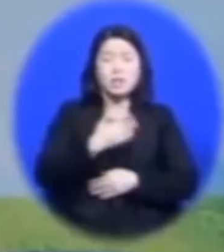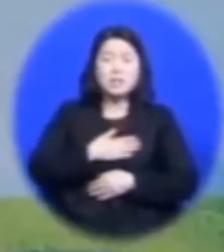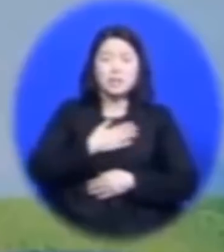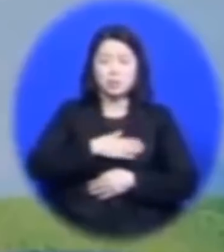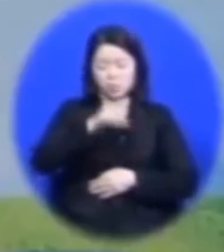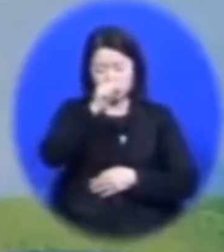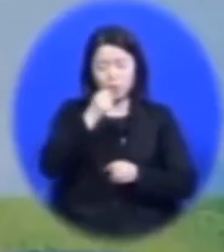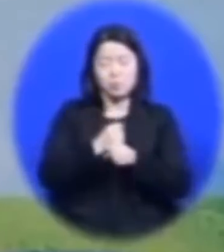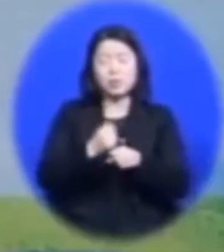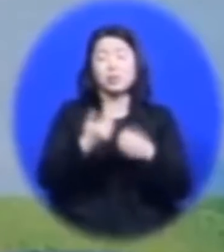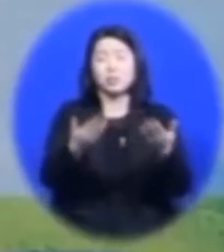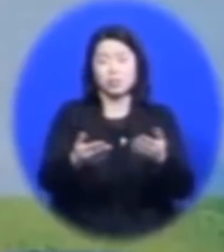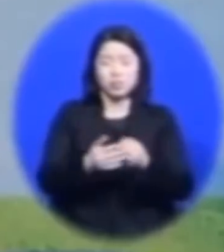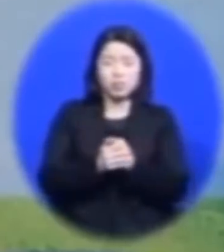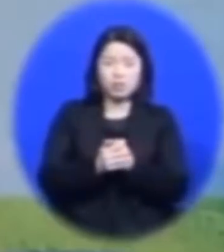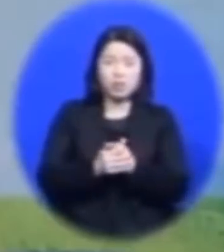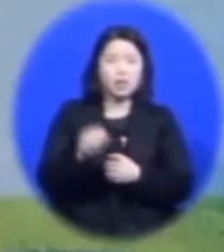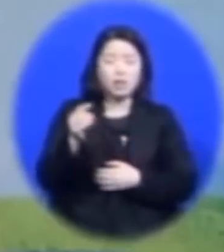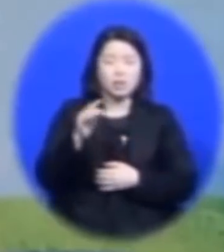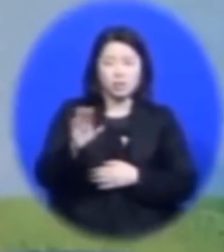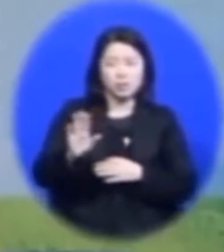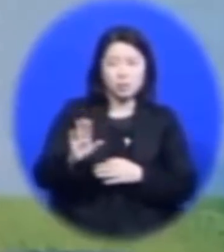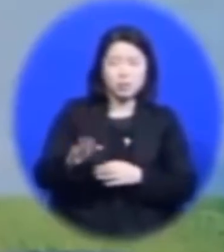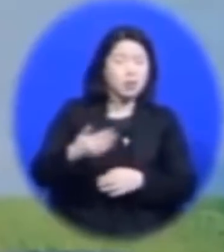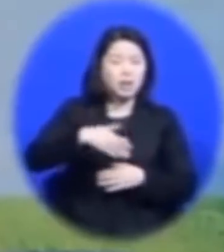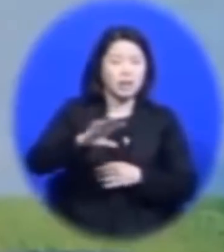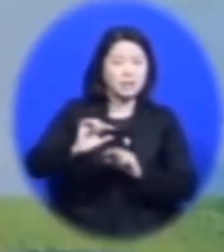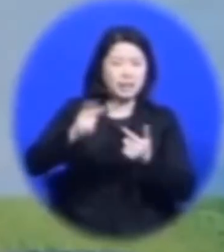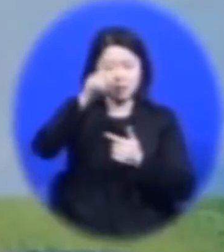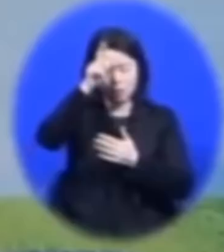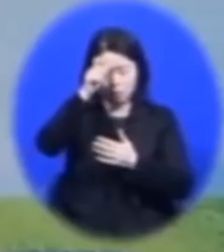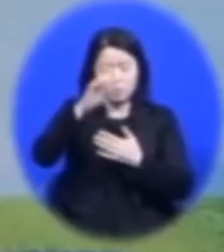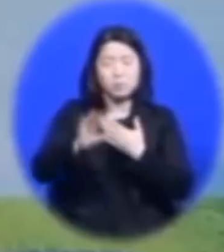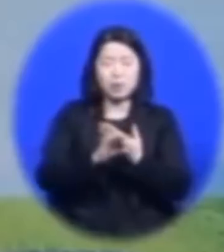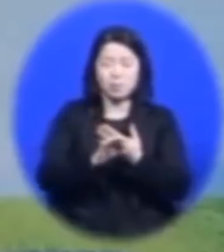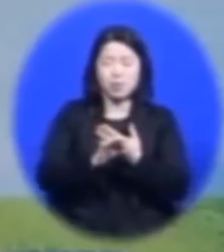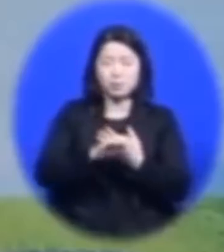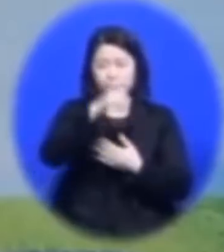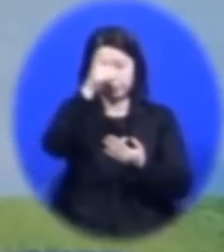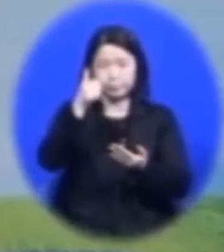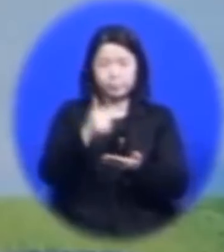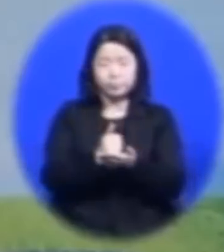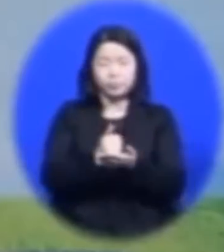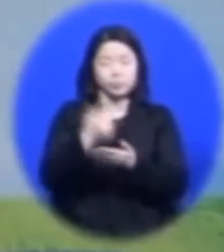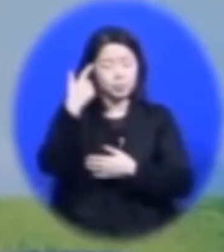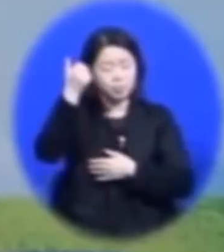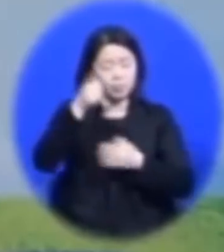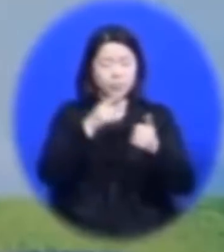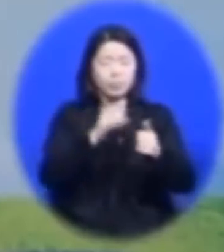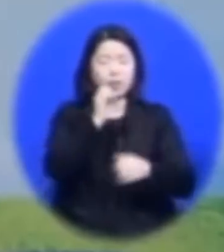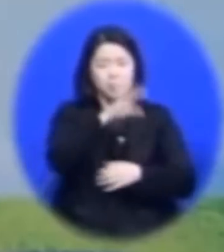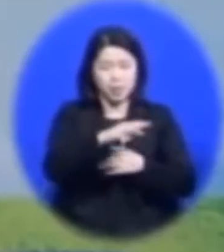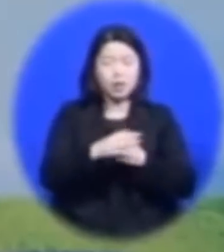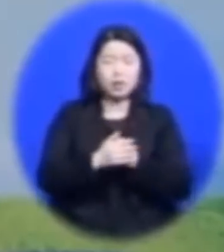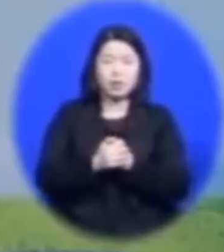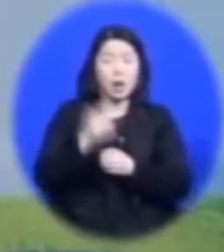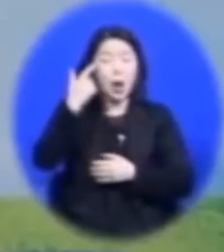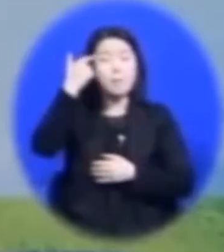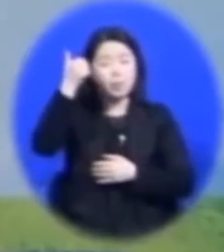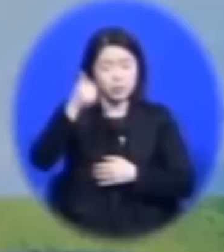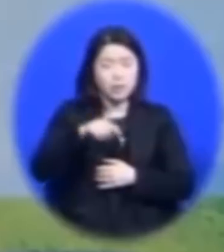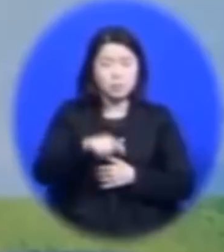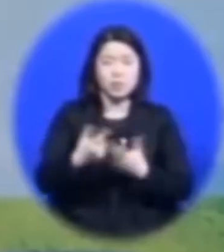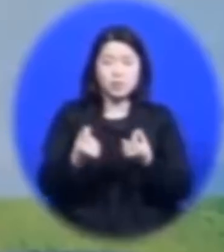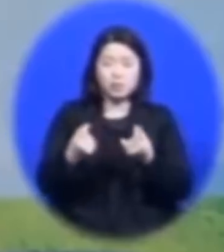지 그러면서 안가겠다고 그러면 장로님들이 목사님에게 이렇게 이야기 했습니다 목사님